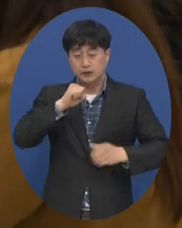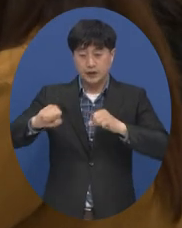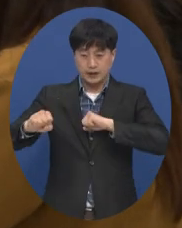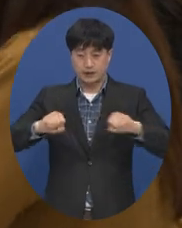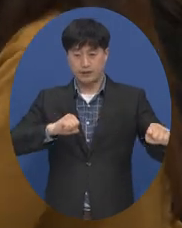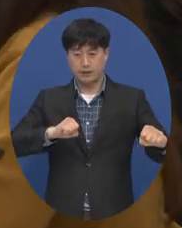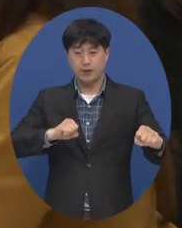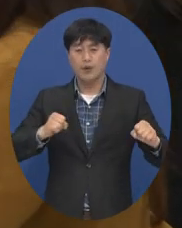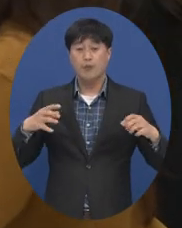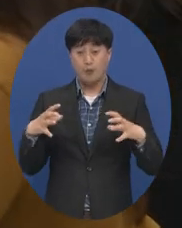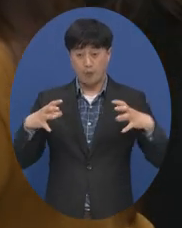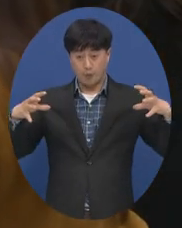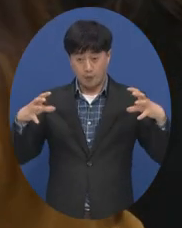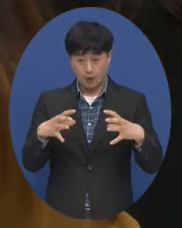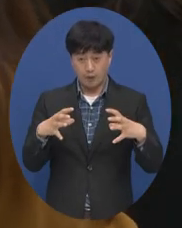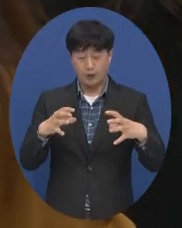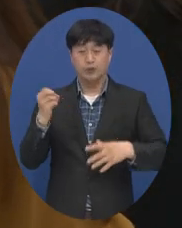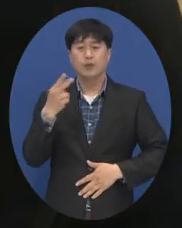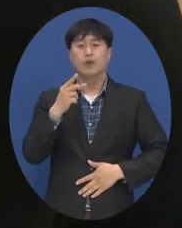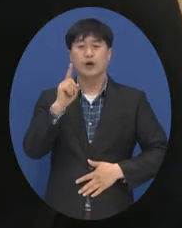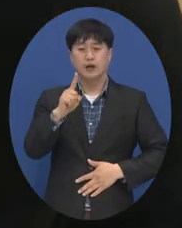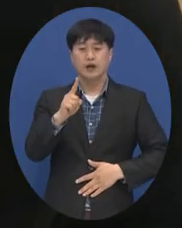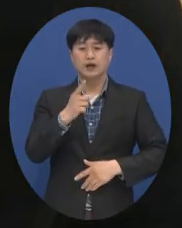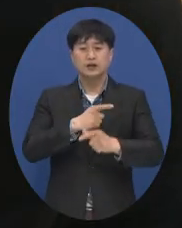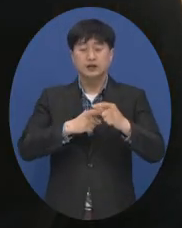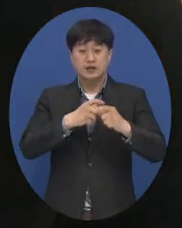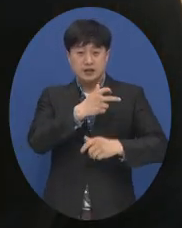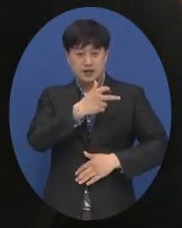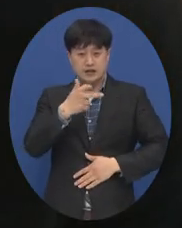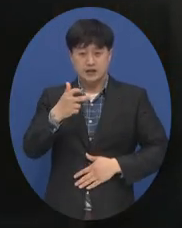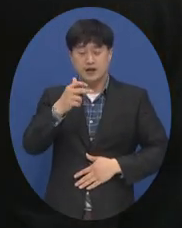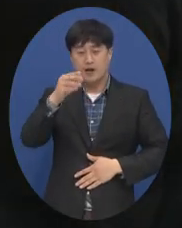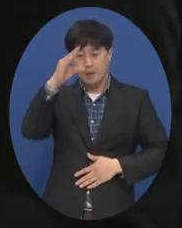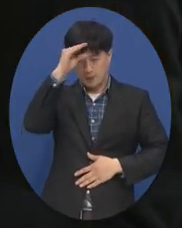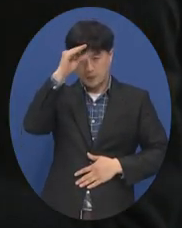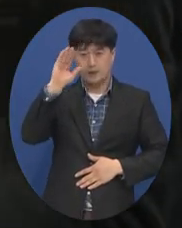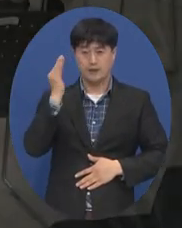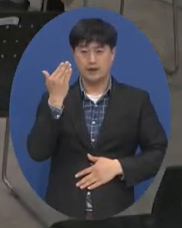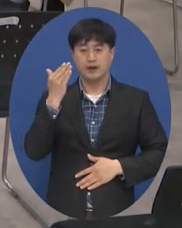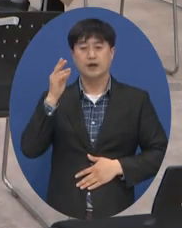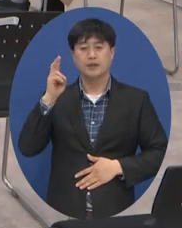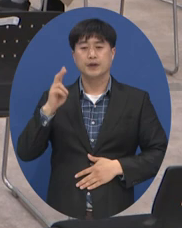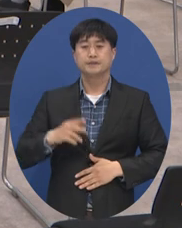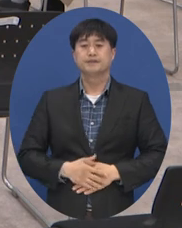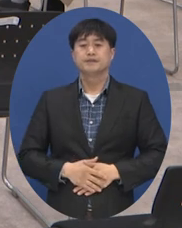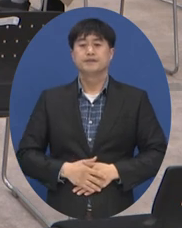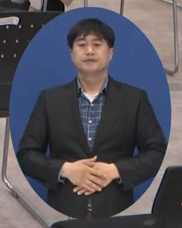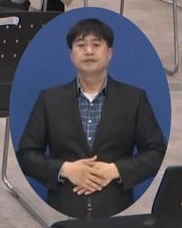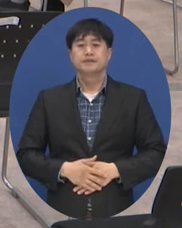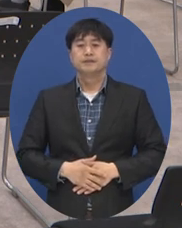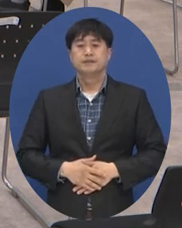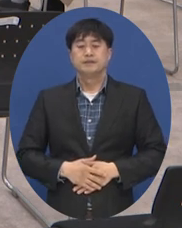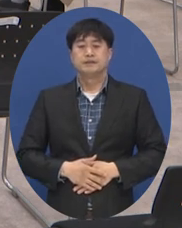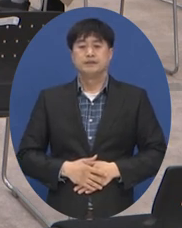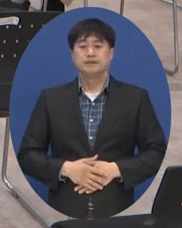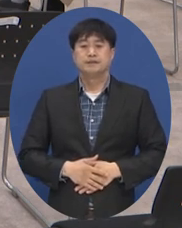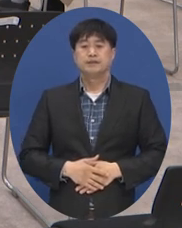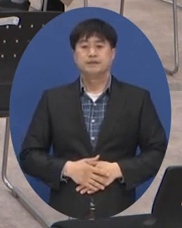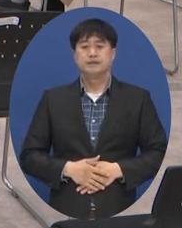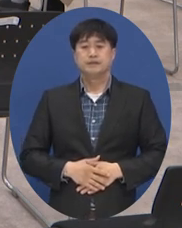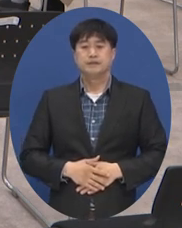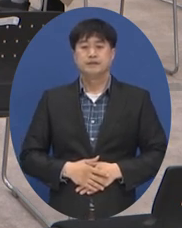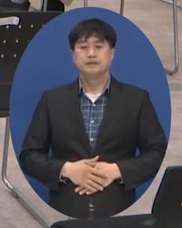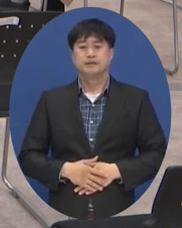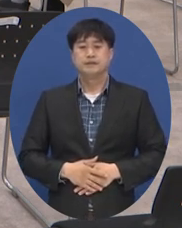힘은 모이면 모일수록 또 하나의 큰 모범으로 기록될 것입니다. 경기지TV 최지연입니다.